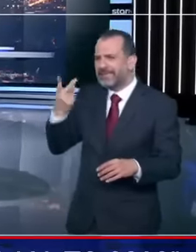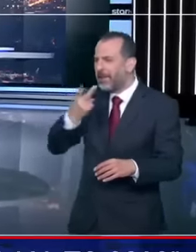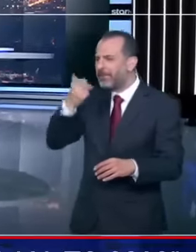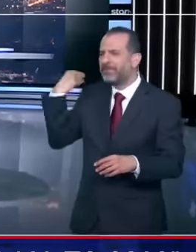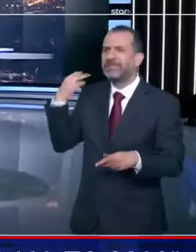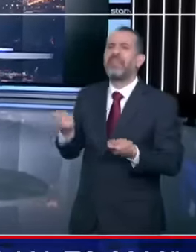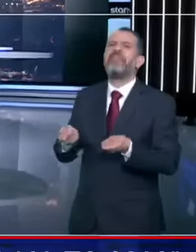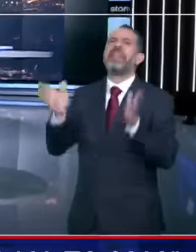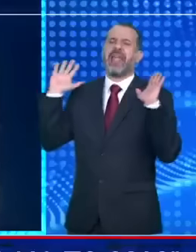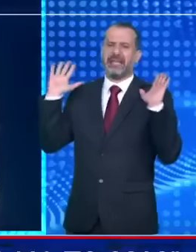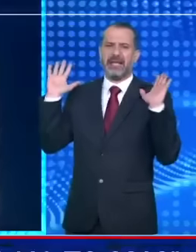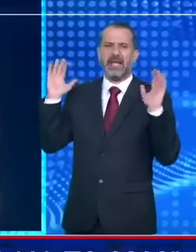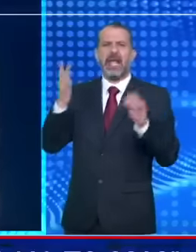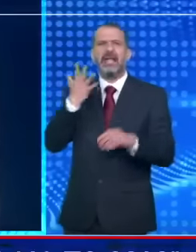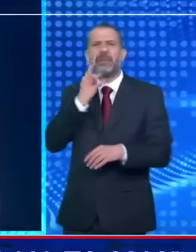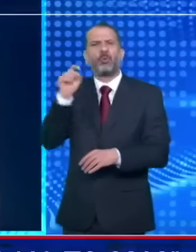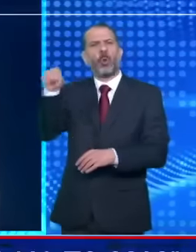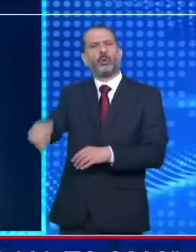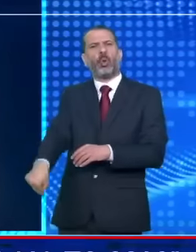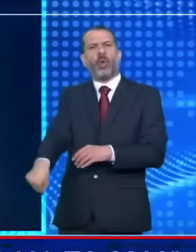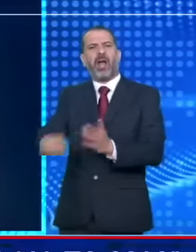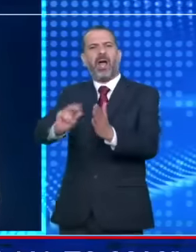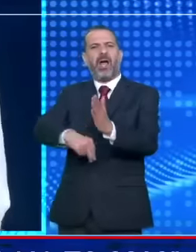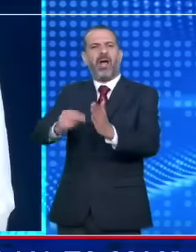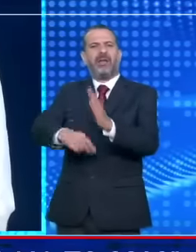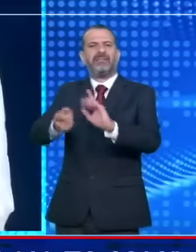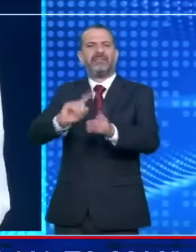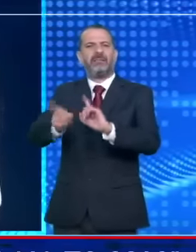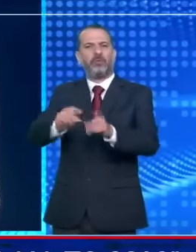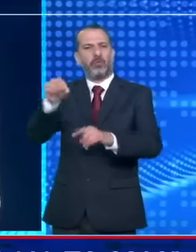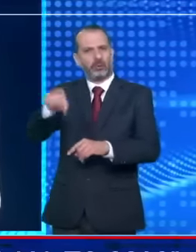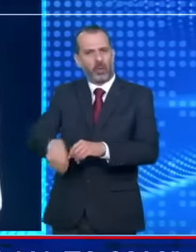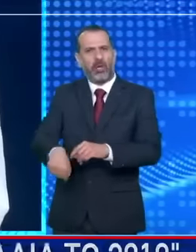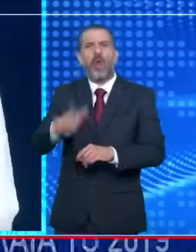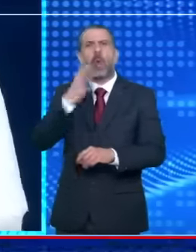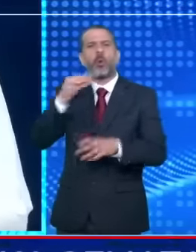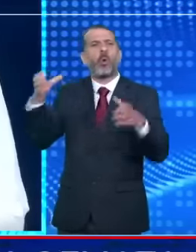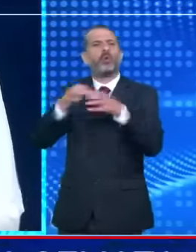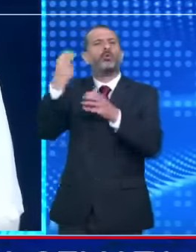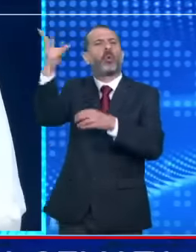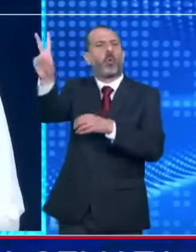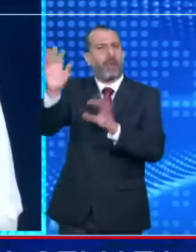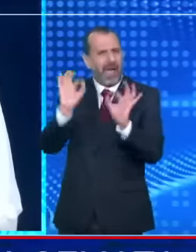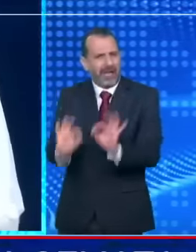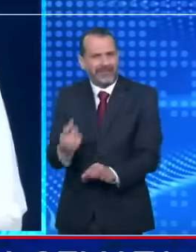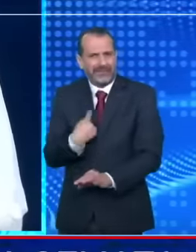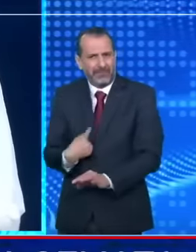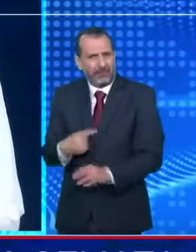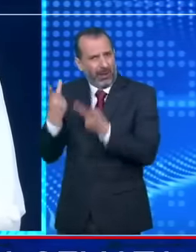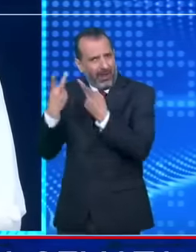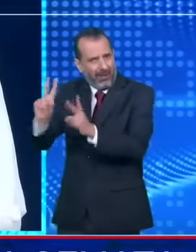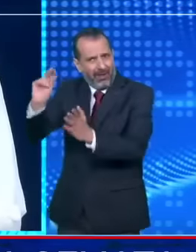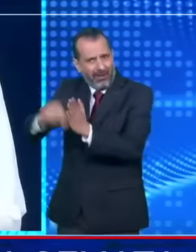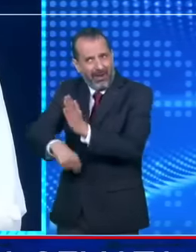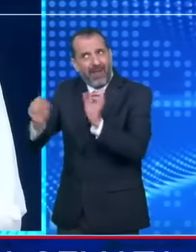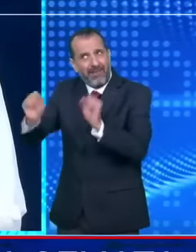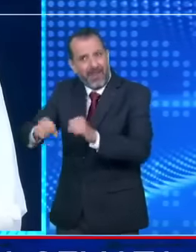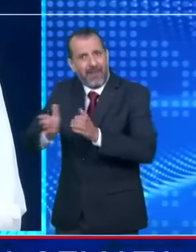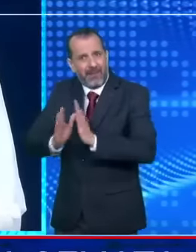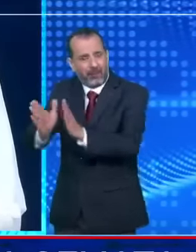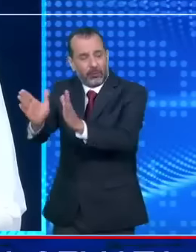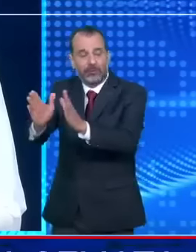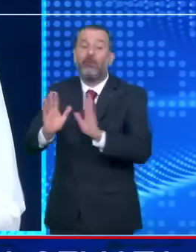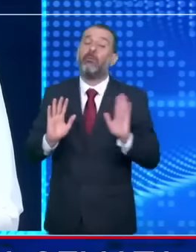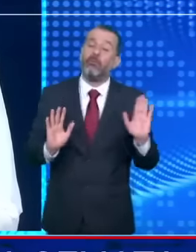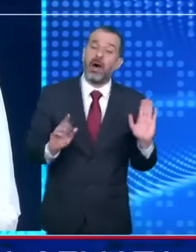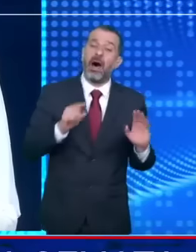Δεν πρόκειται εμείς να απαντήσουμε. Δηλαδή να γίνει τώρα, εγώ λέω, τώρα που το ΒΜΡΟ έχει αυτή. Να ρωτήσετε τον Πρωθυπουργό. Εκείνοι καθυστέρησαν, εκείνοι θα